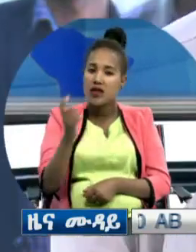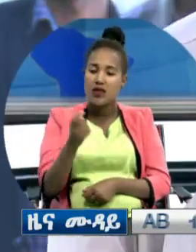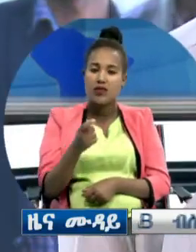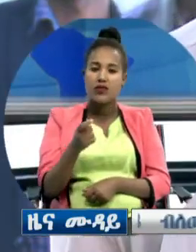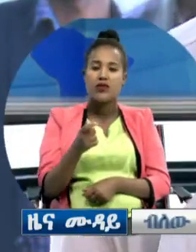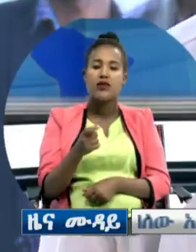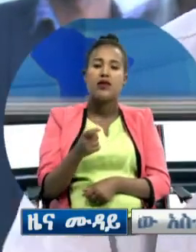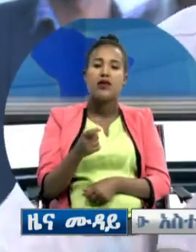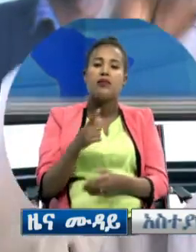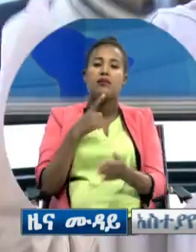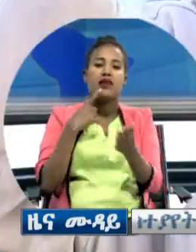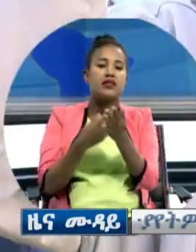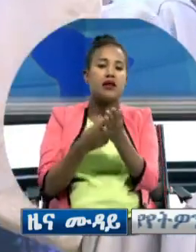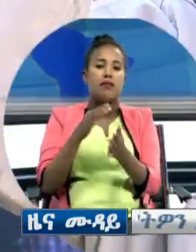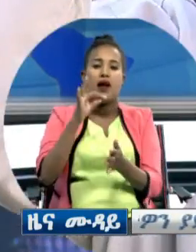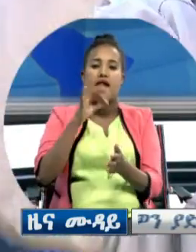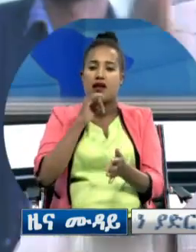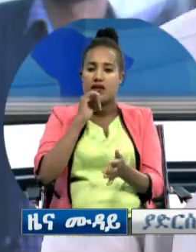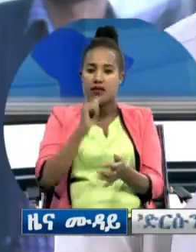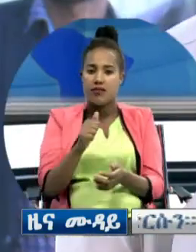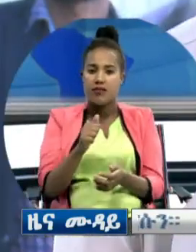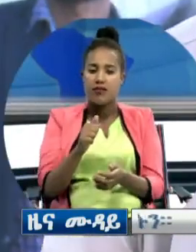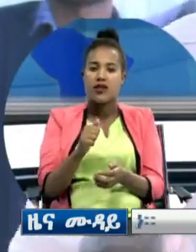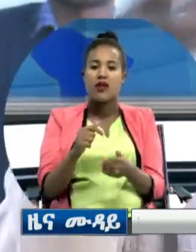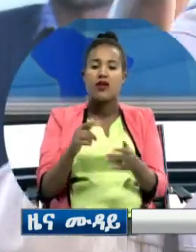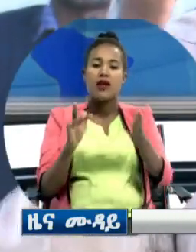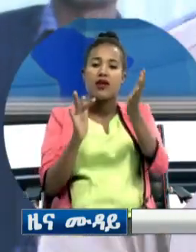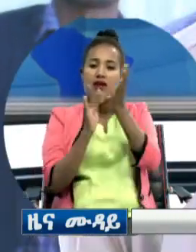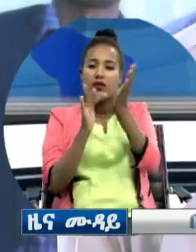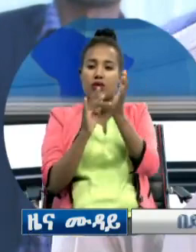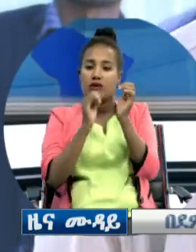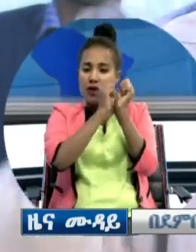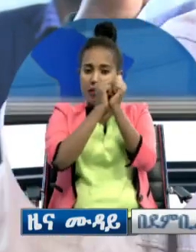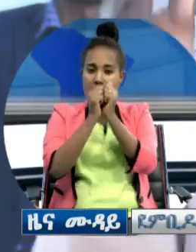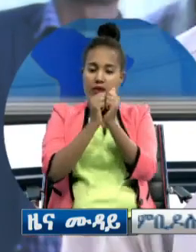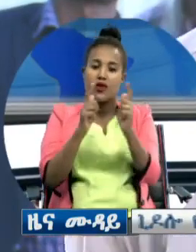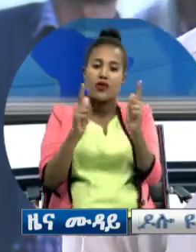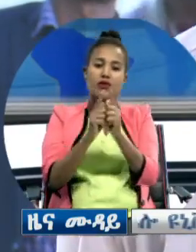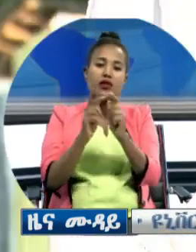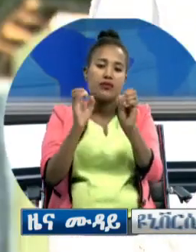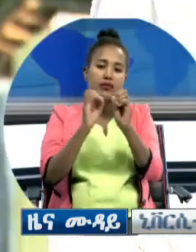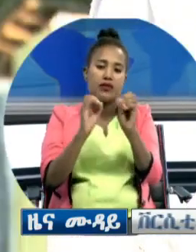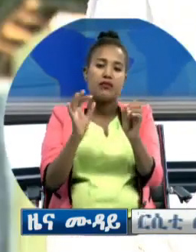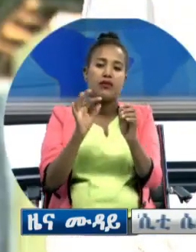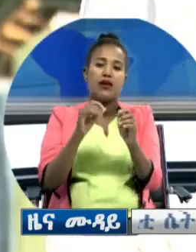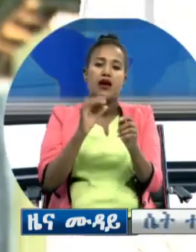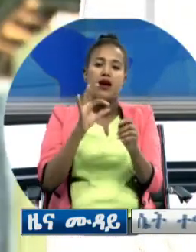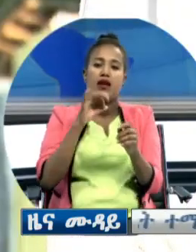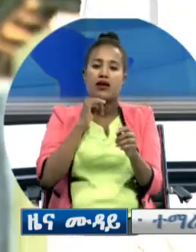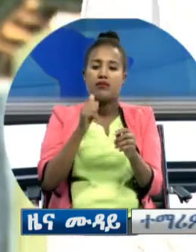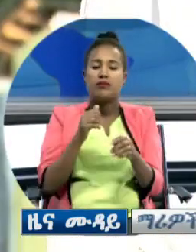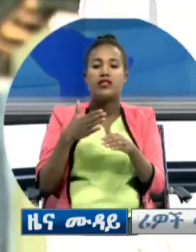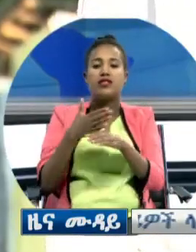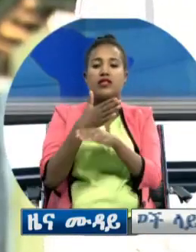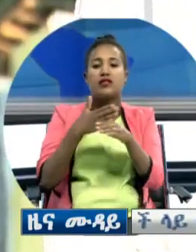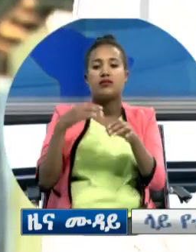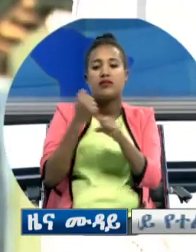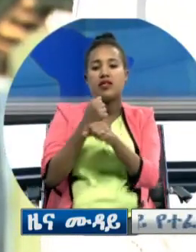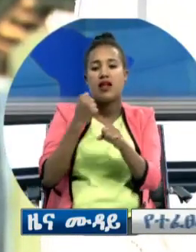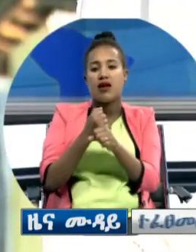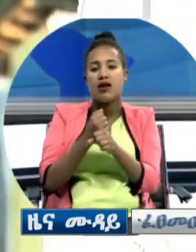መገናኛም አላገኘንም። ሁለት እንደገና ከኔትወርክ ጋር ባለው ግንኙነት ምንም አላገኘንም። በእንጨት ነው የምሰራው ልጆች